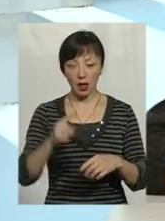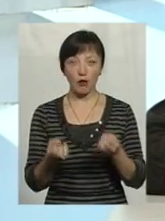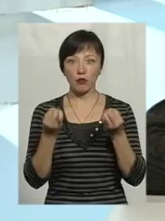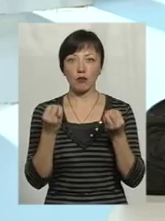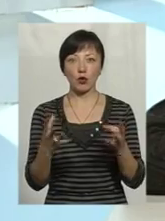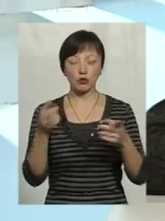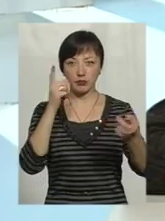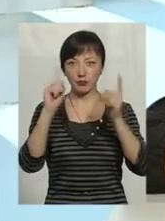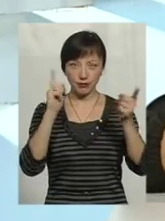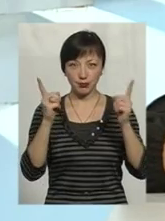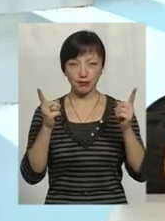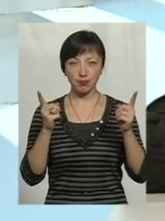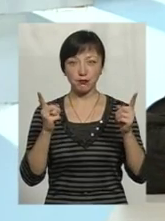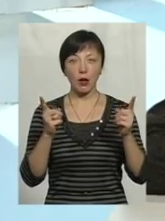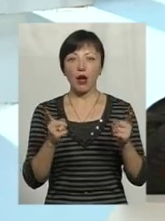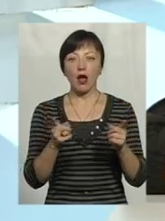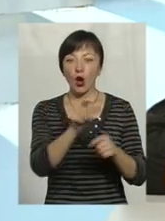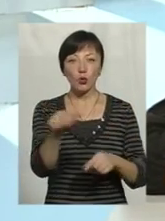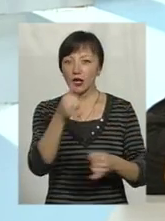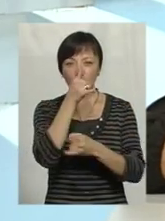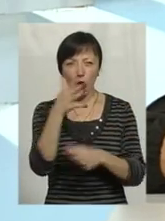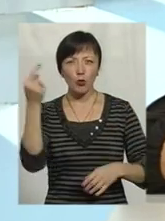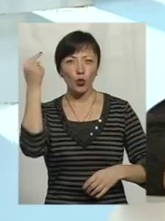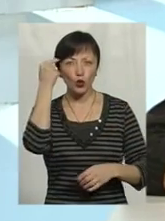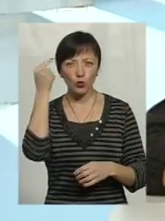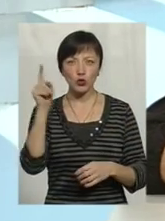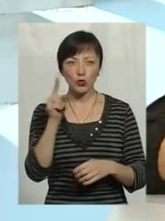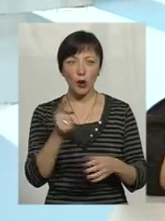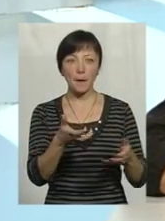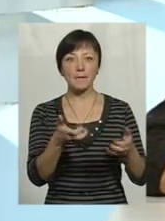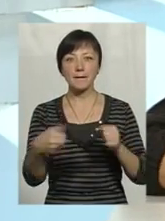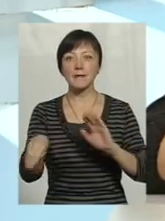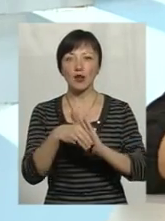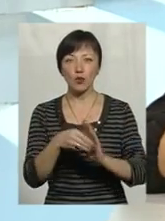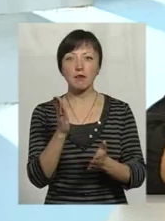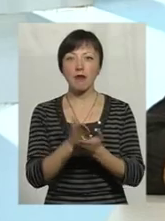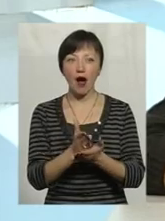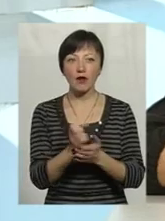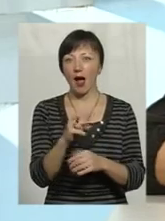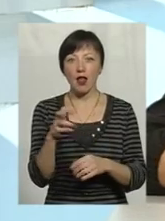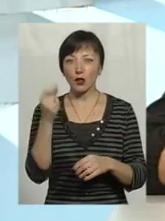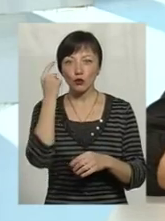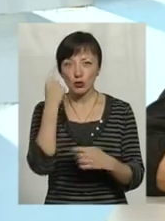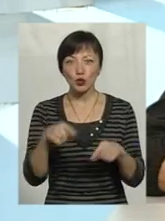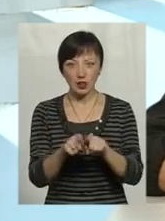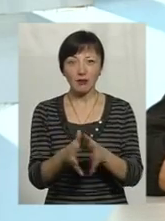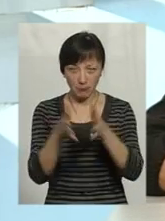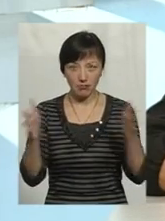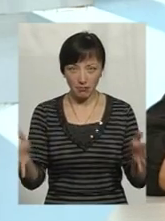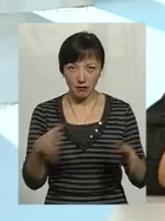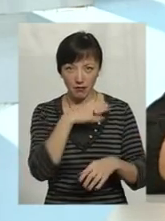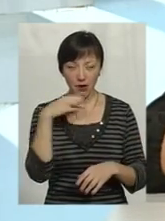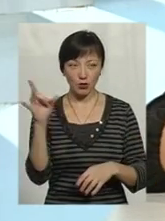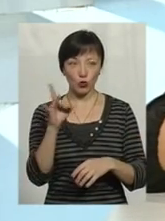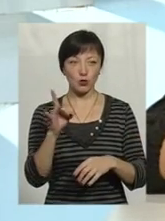просто вибило, так? От просто вони не могли подумати, що беруть, мають, але вони не могли подумати, що стільки